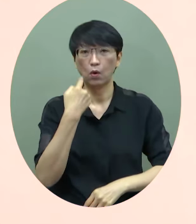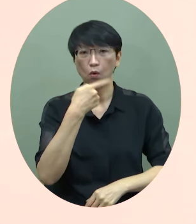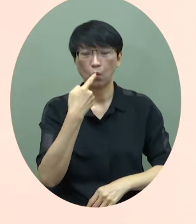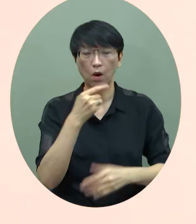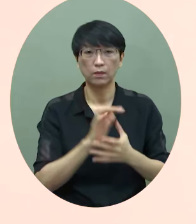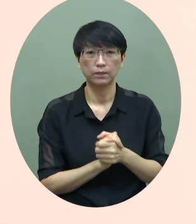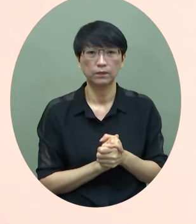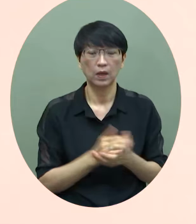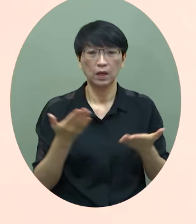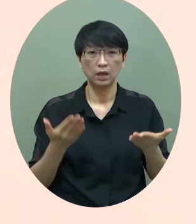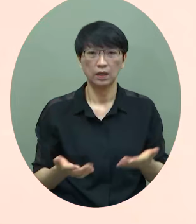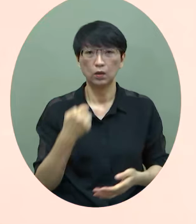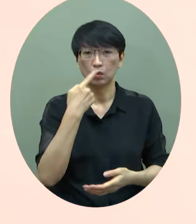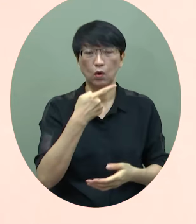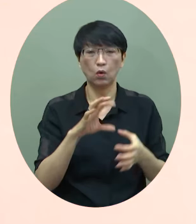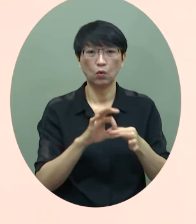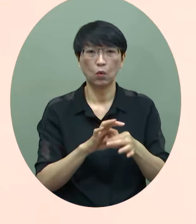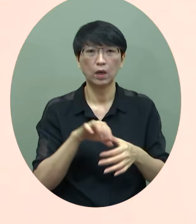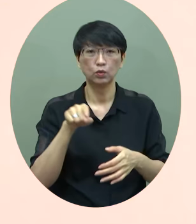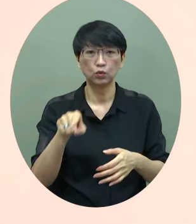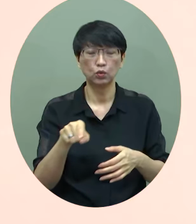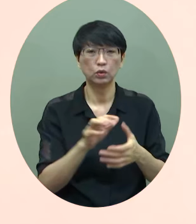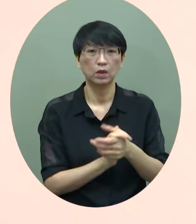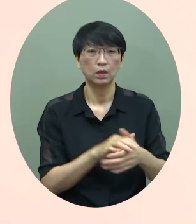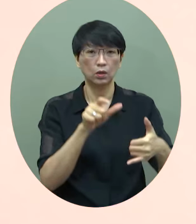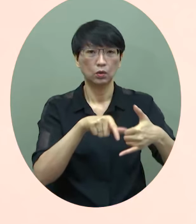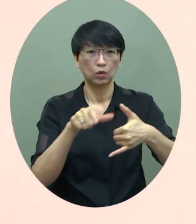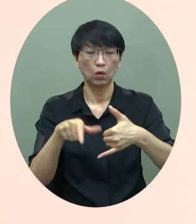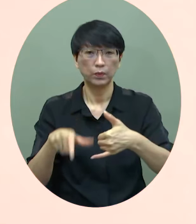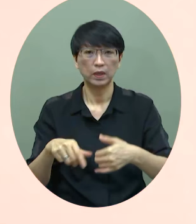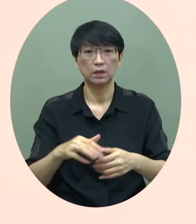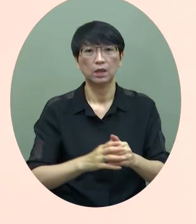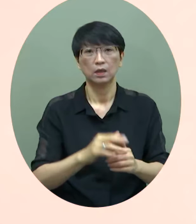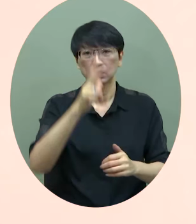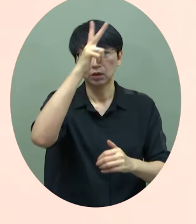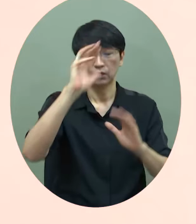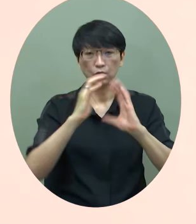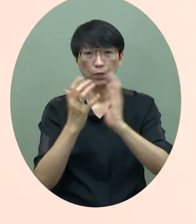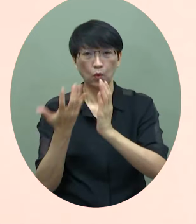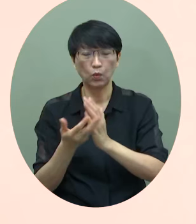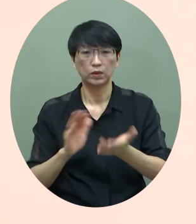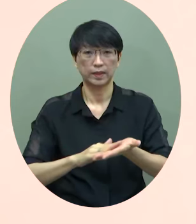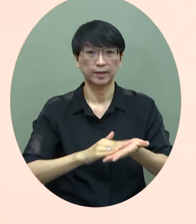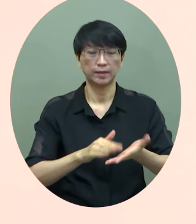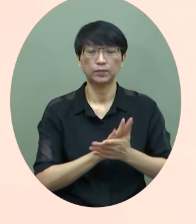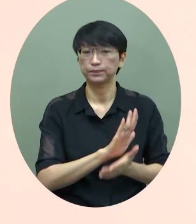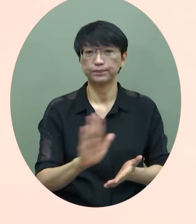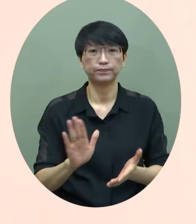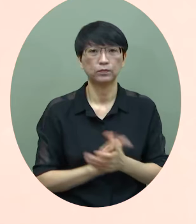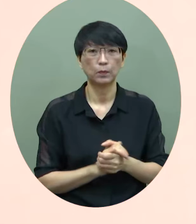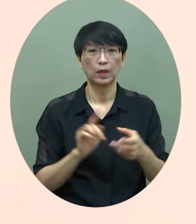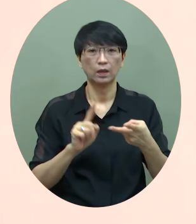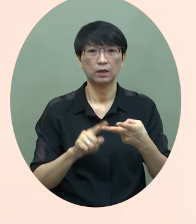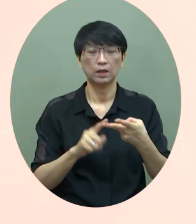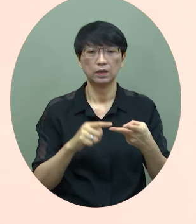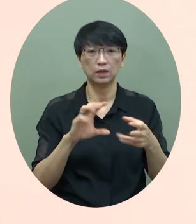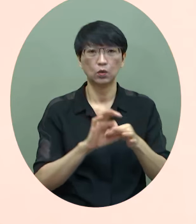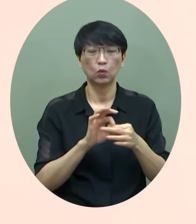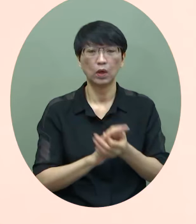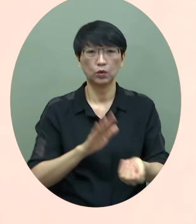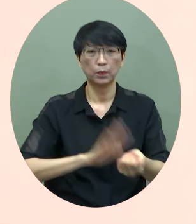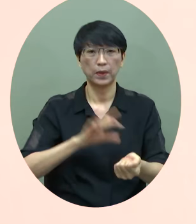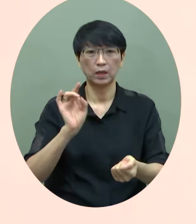我都不會在這裏評論個別的執法部門的個案第二個問題是有關於病